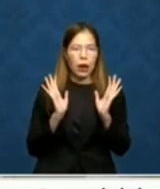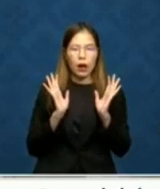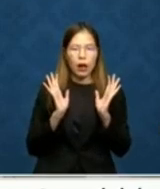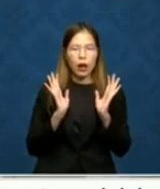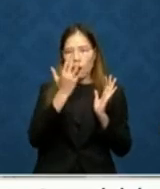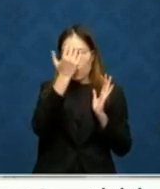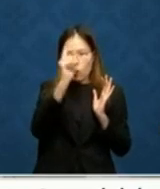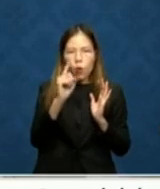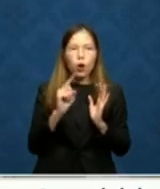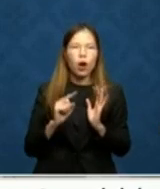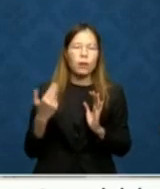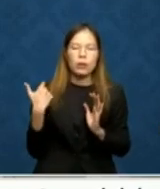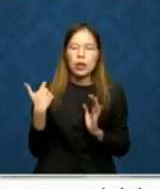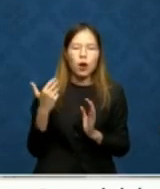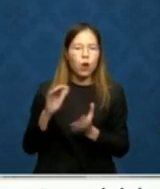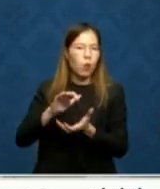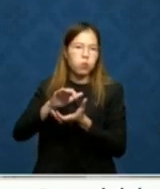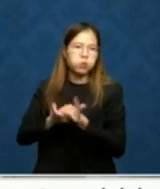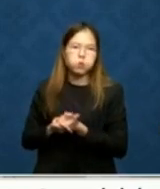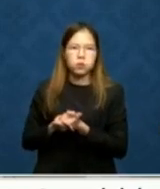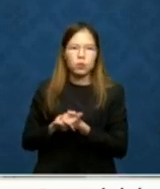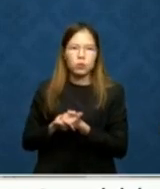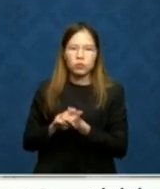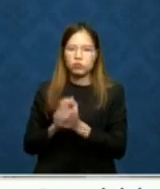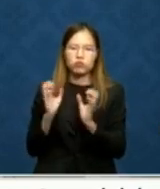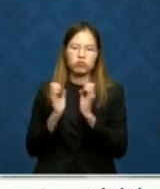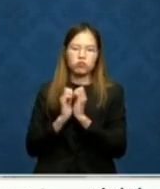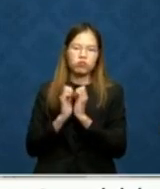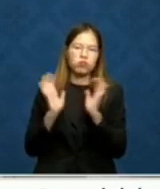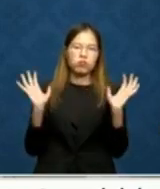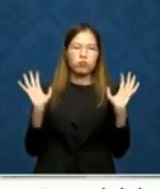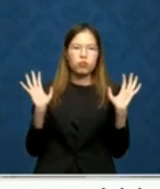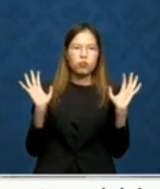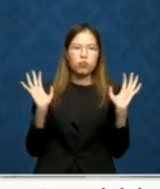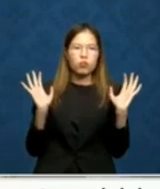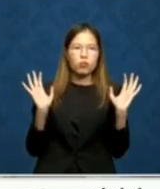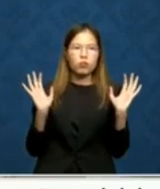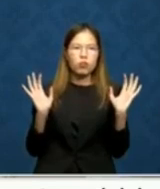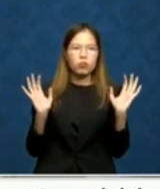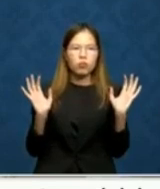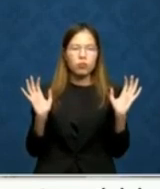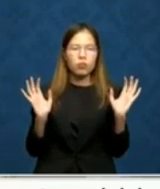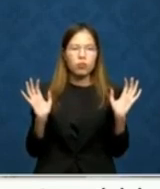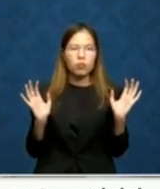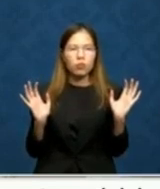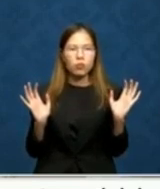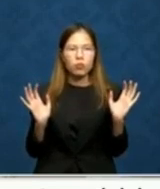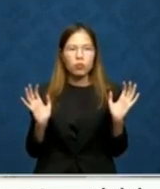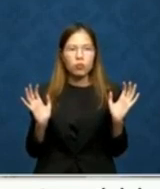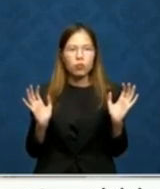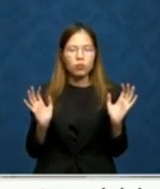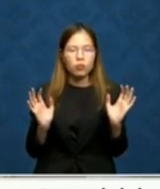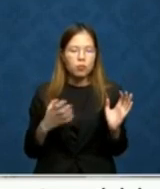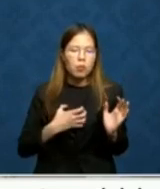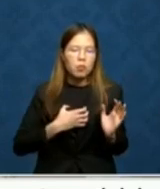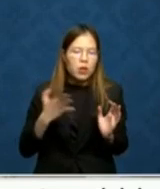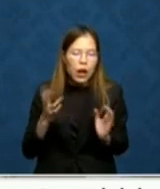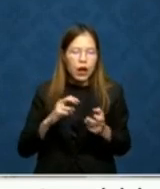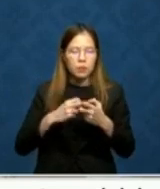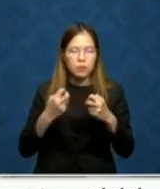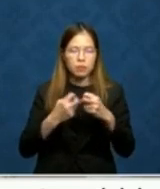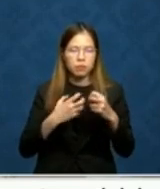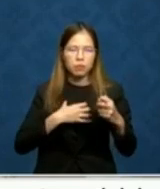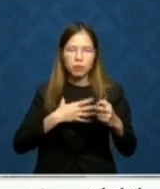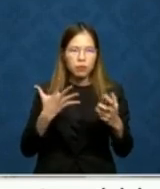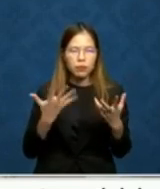าเป็นเรื่องของผัวเมียซึ่งจริงๆประเด็นนี้ไม่ควรจะเกิดขึ้นอีกแล้วและทีนี้เนื้อหาในการแก้ตัวนี้